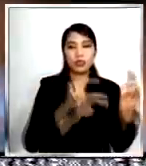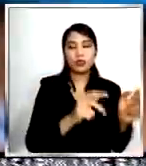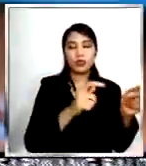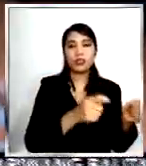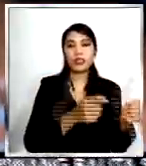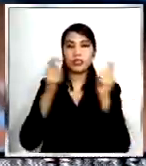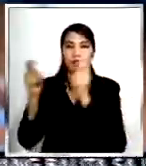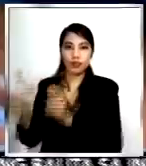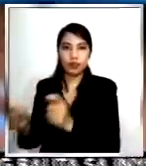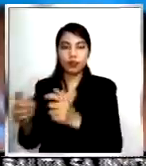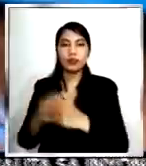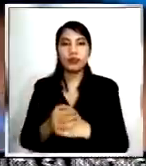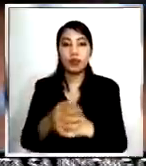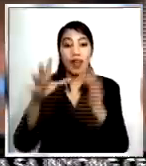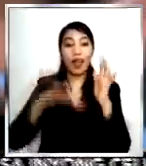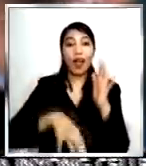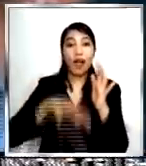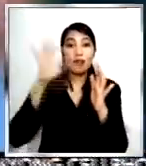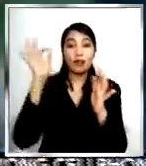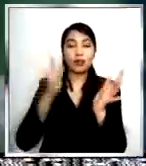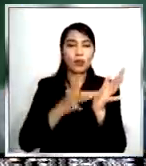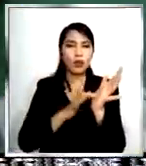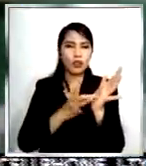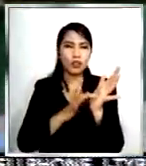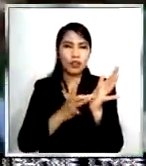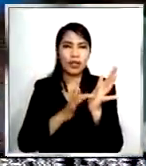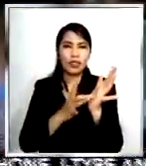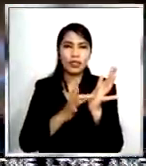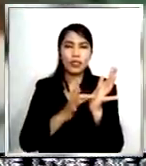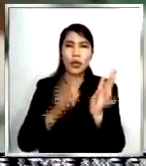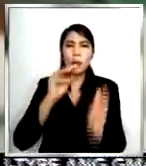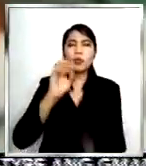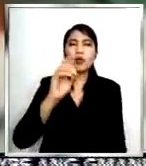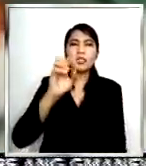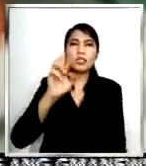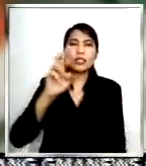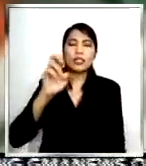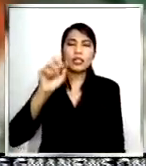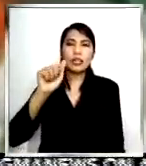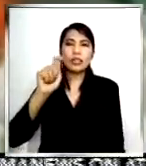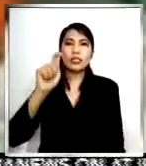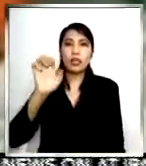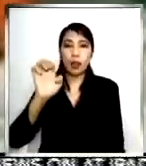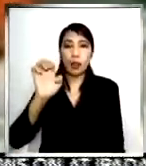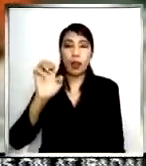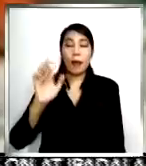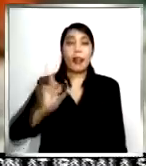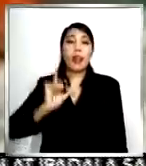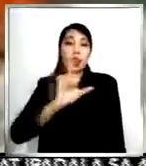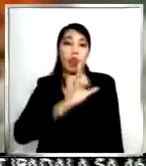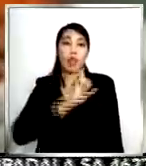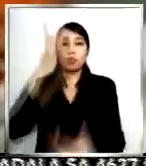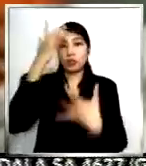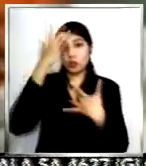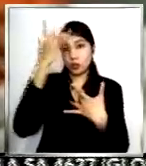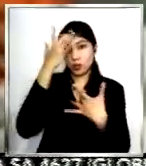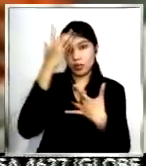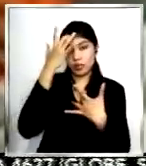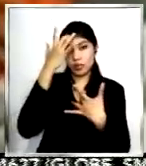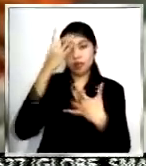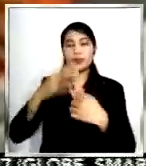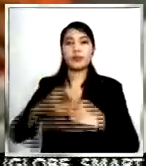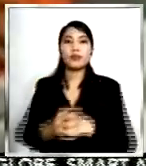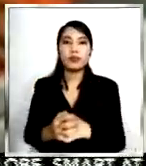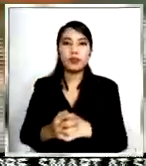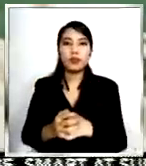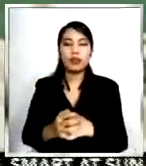kay Sanchez, moderate risk community acquired pneumonia. Resolved naman ang kanyang acute gastroenteritis. Ang iba